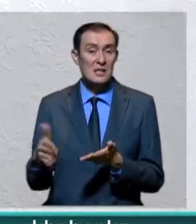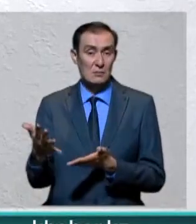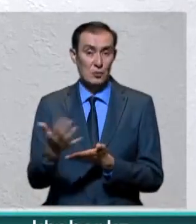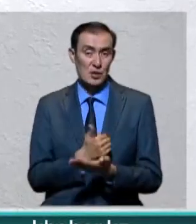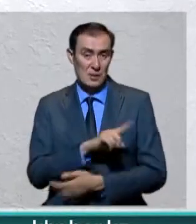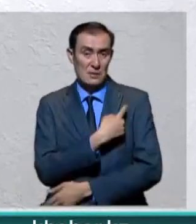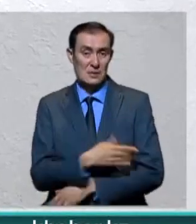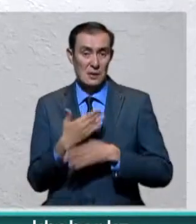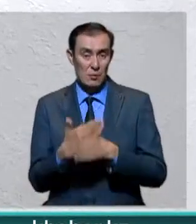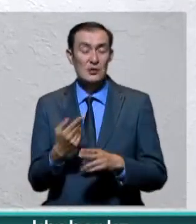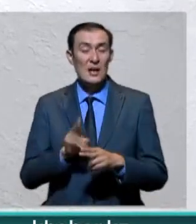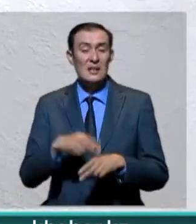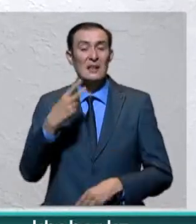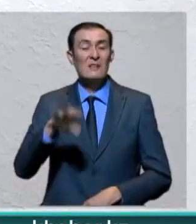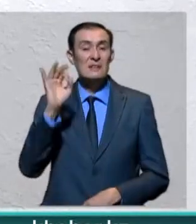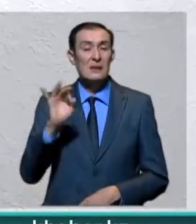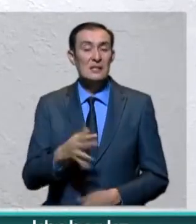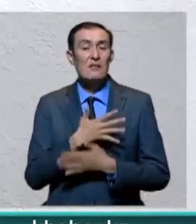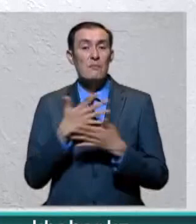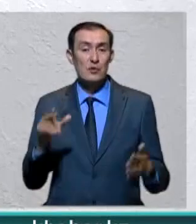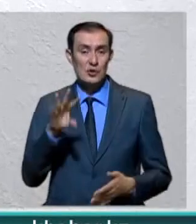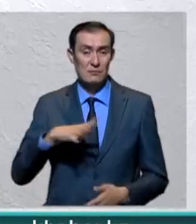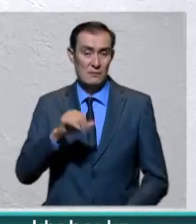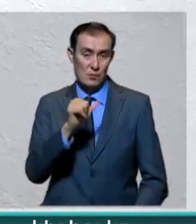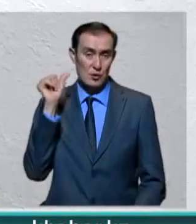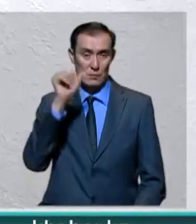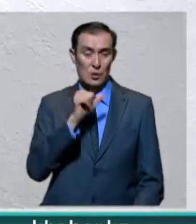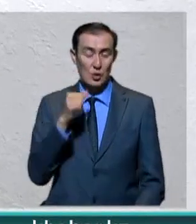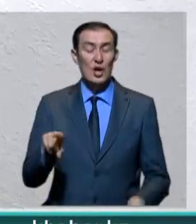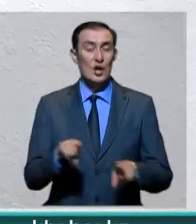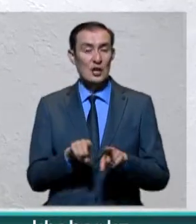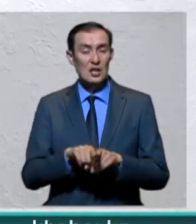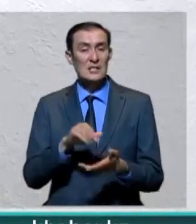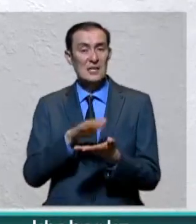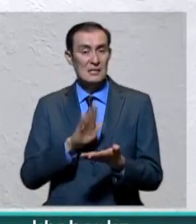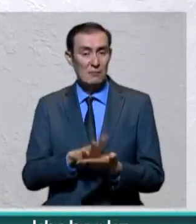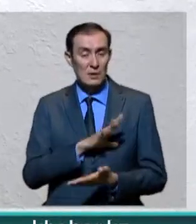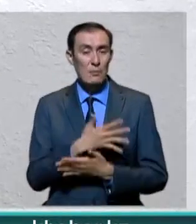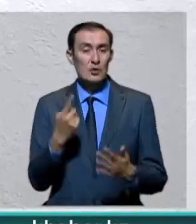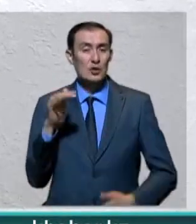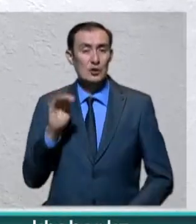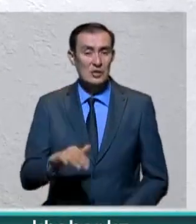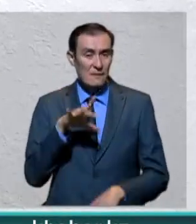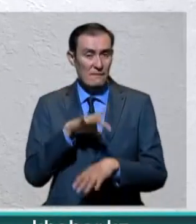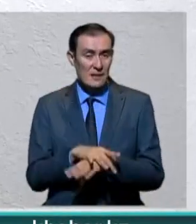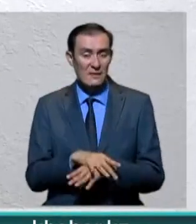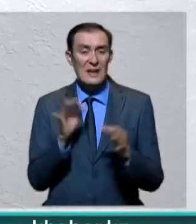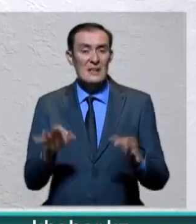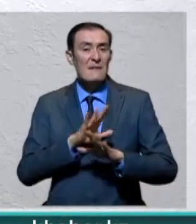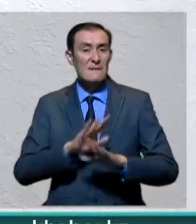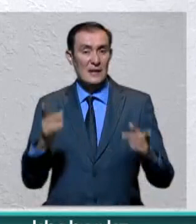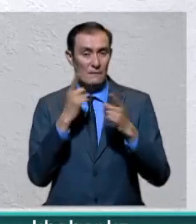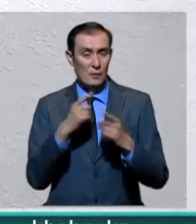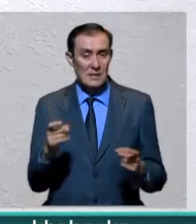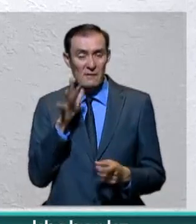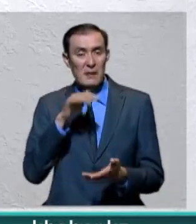медпомощи это на 20 процентов больше чем в прошлом также зарегистрированы больше тысячи фактов неверной информации